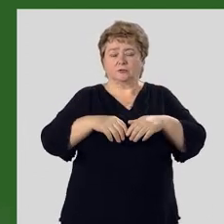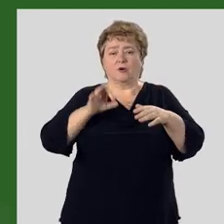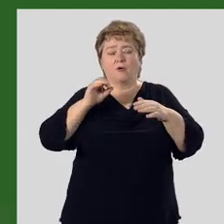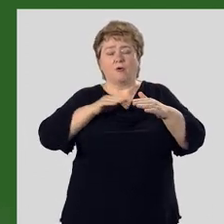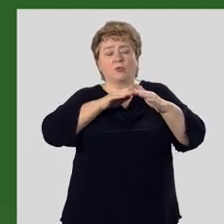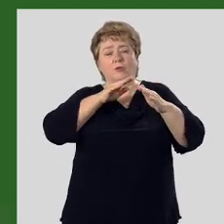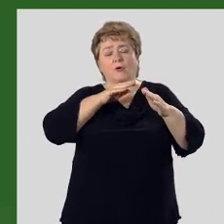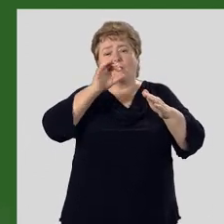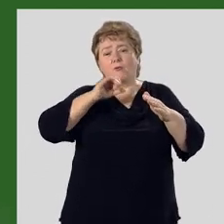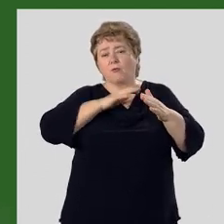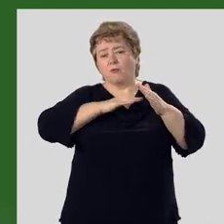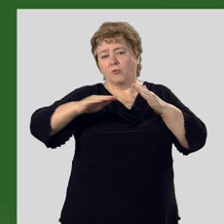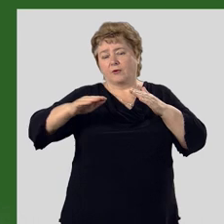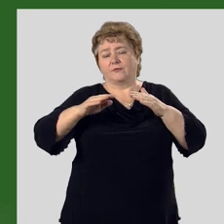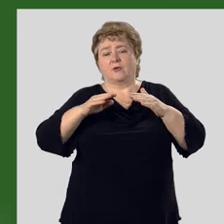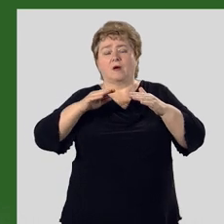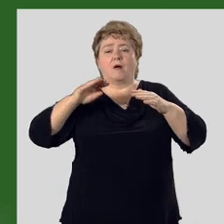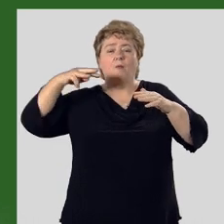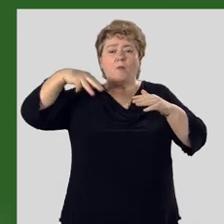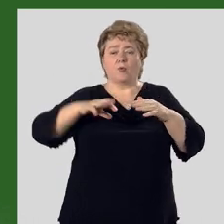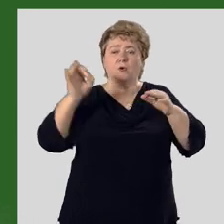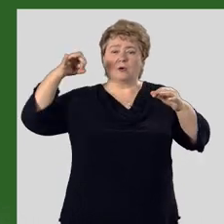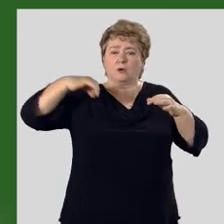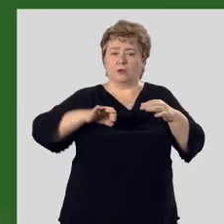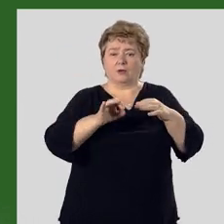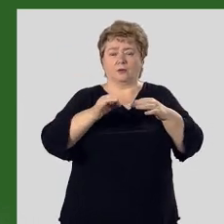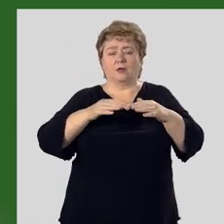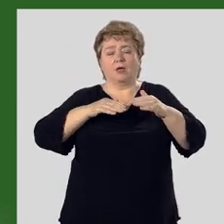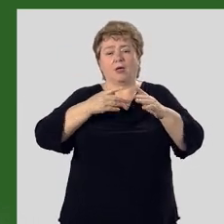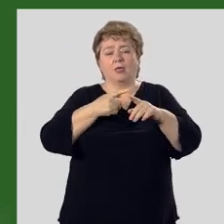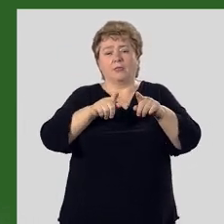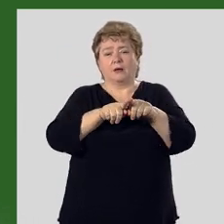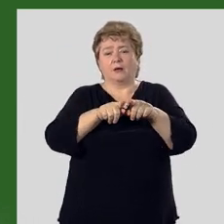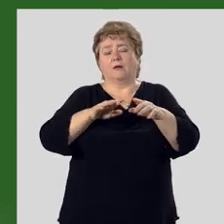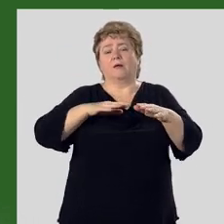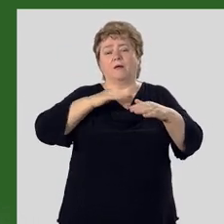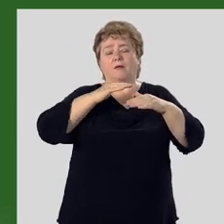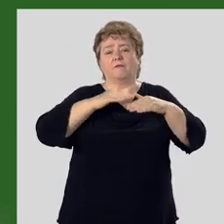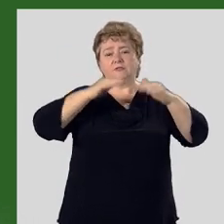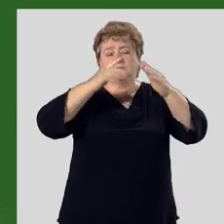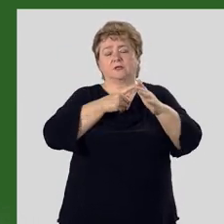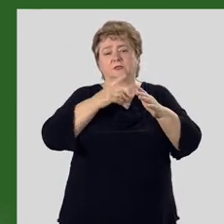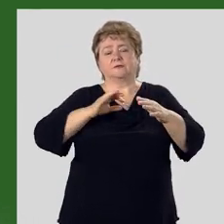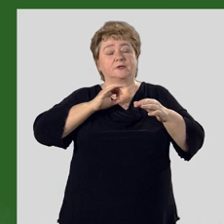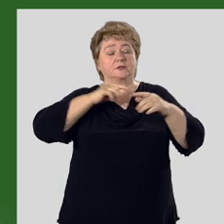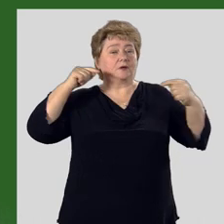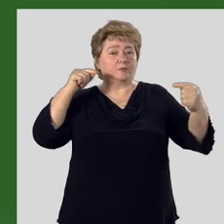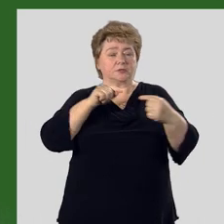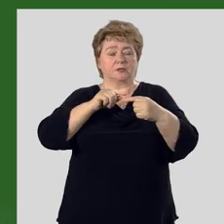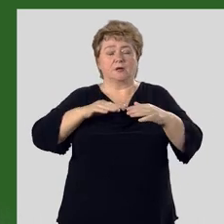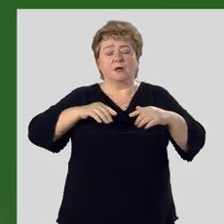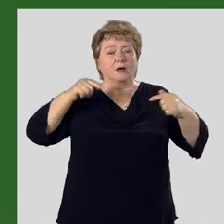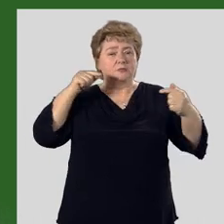от уровня моря или океана. Такая высота называется абсолютной.